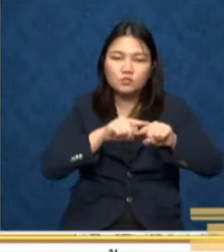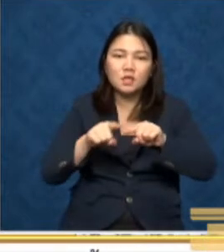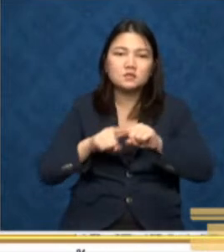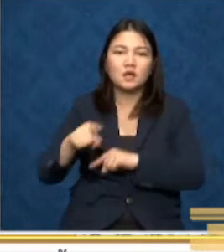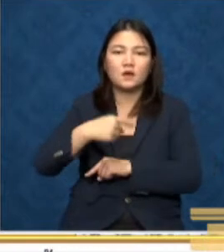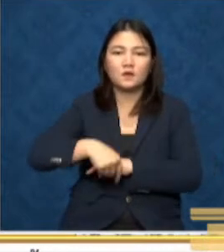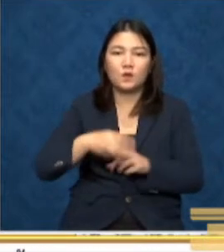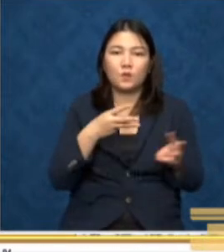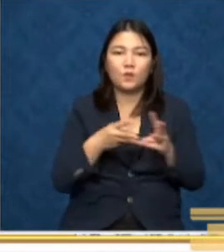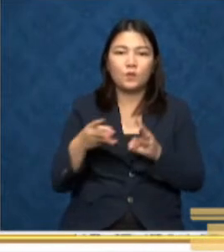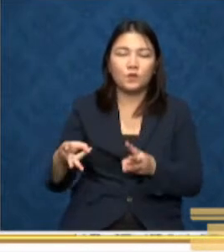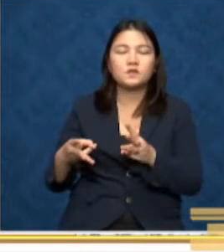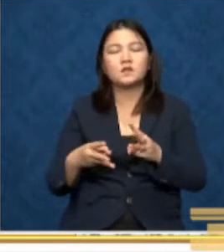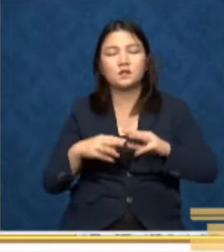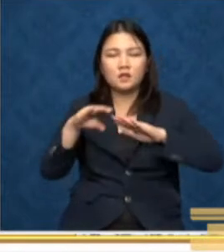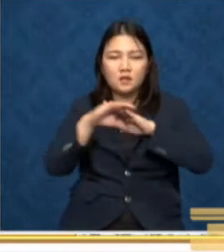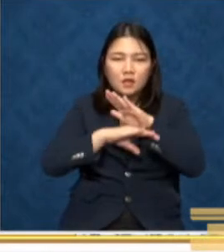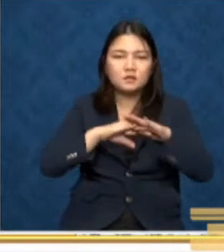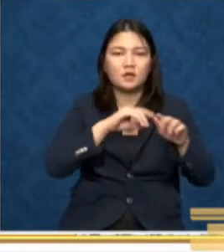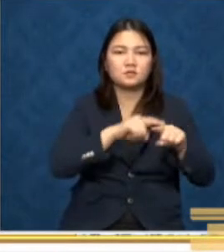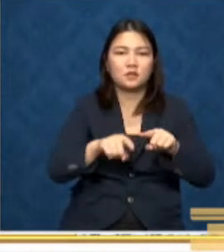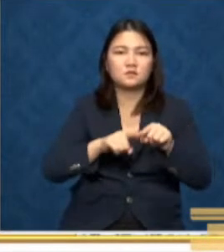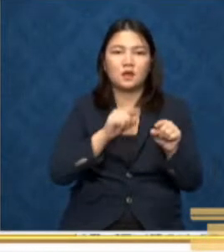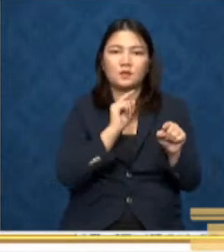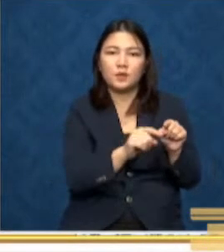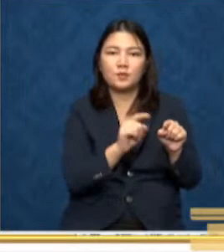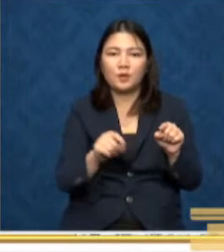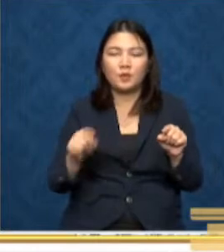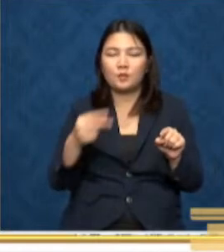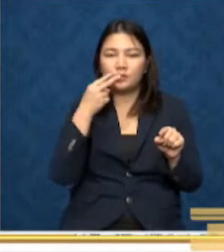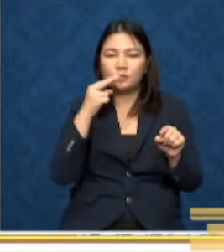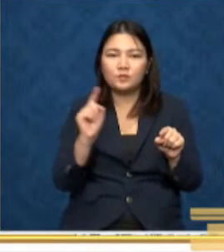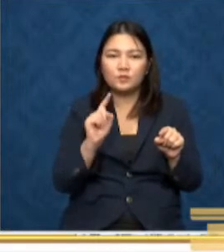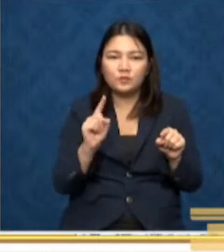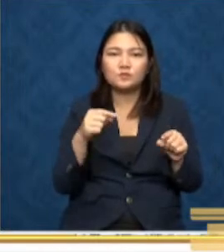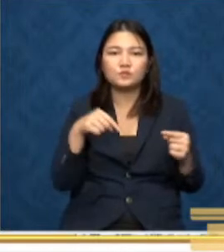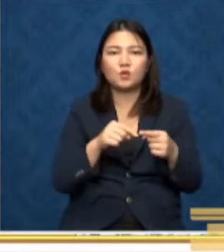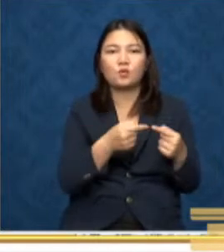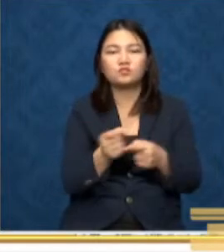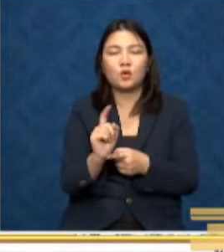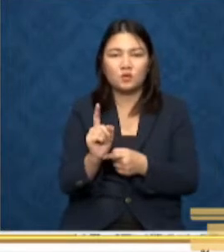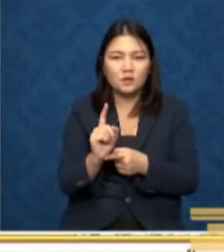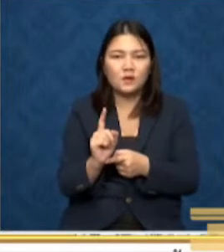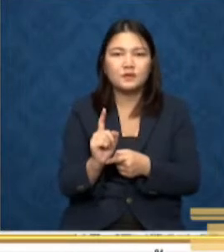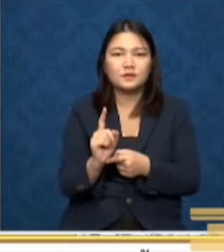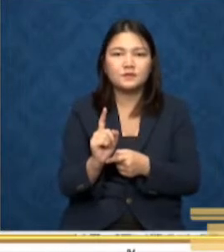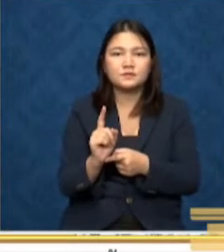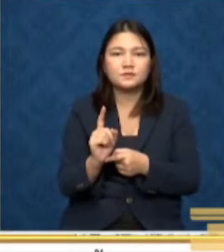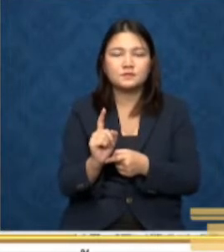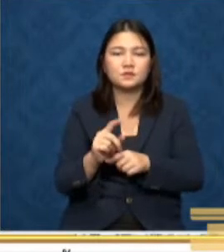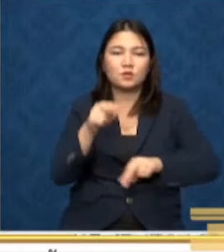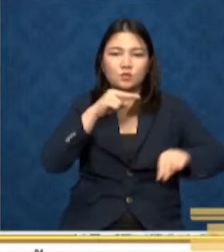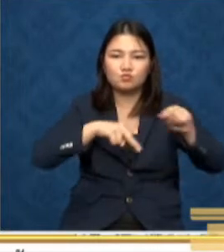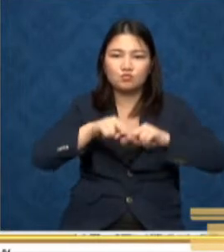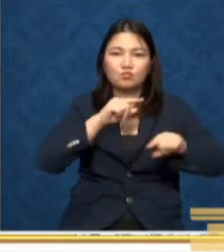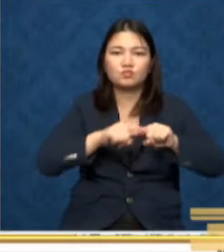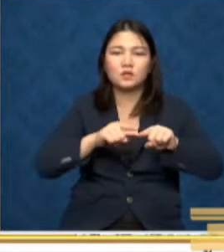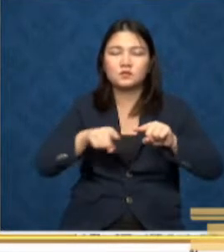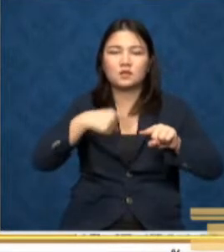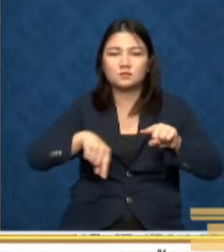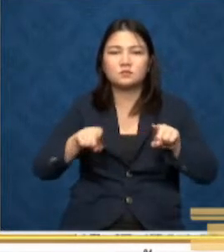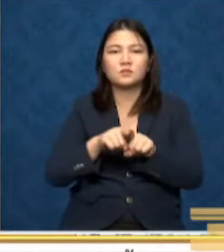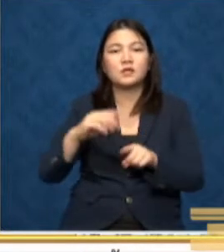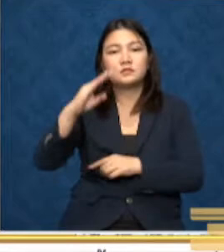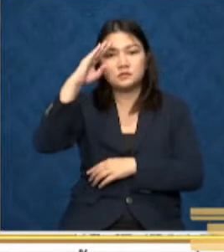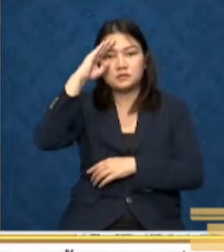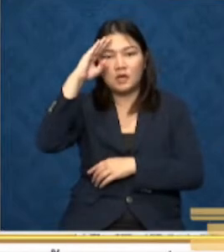การสืบสวนและการรายงานซึ่งนำไปถูกการพิจารณาคดีของหุนทาหรือว่าของผู้ดำรงตำแหน่งทหารระดับสูงและกล